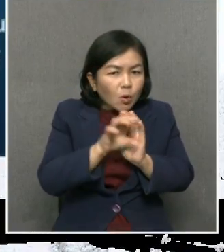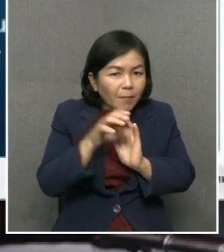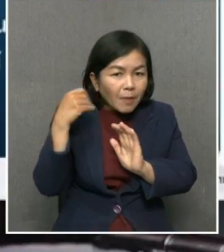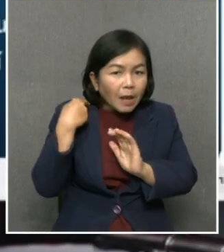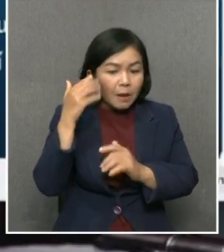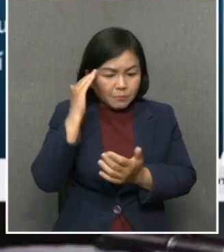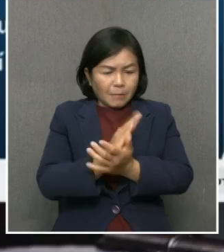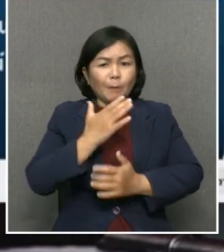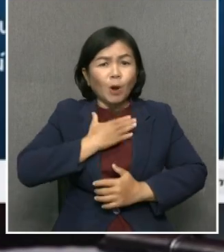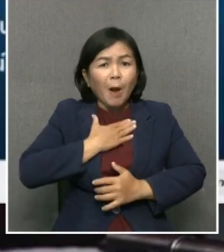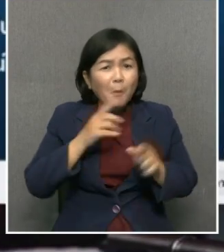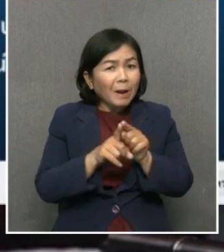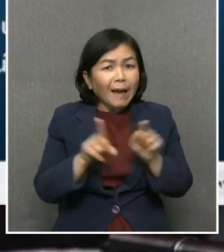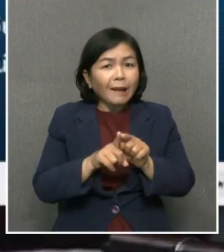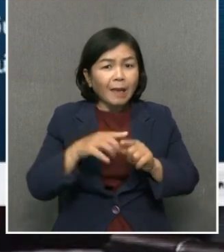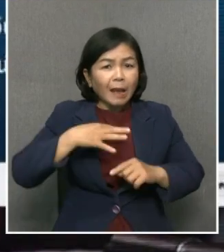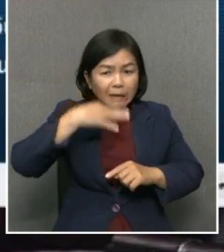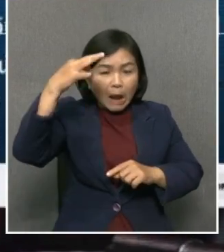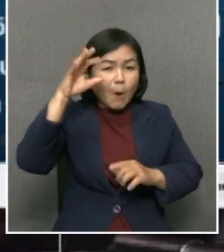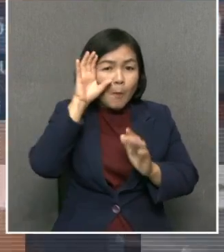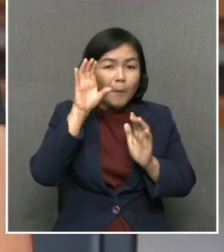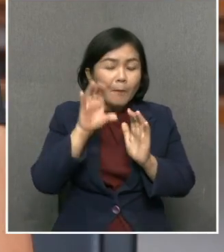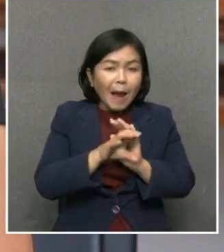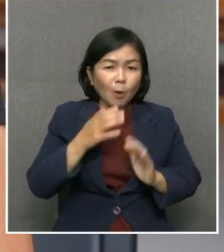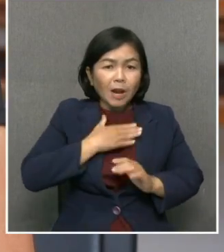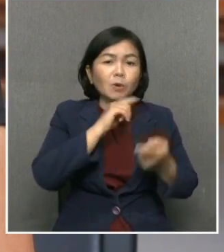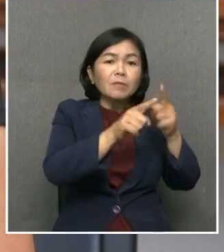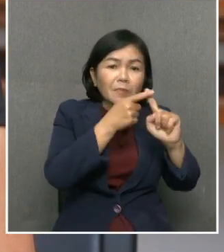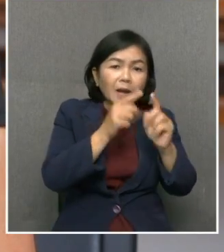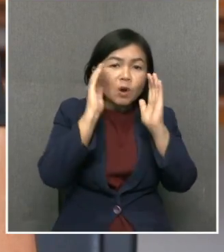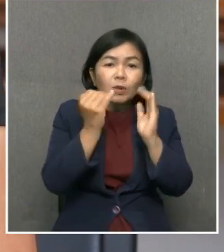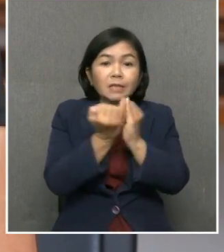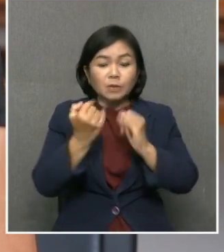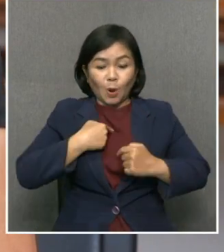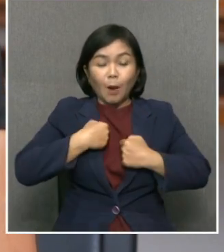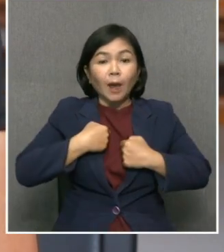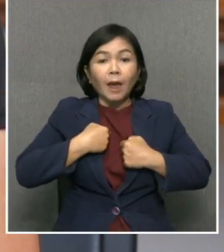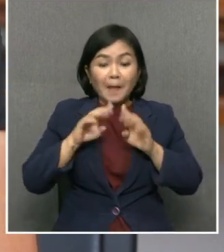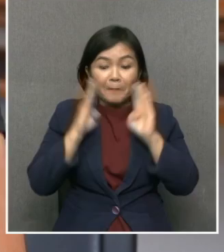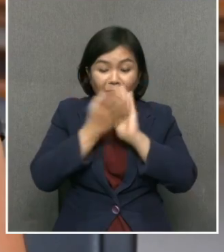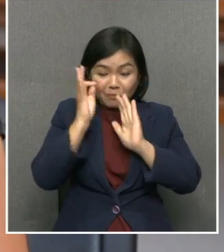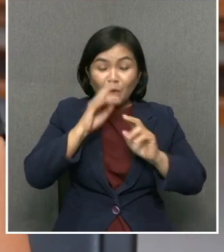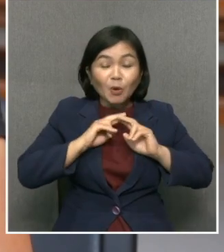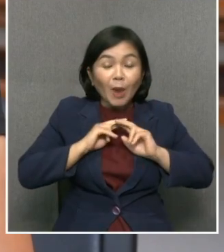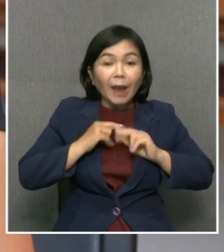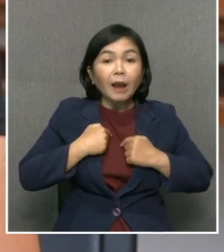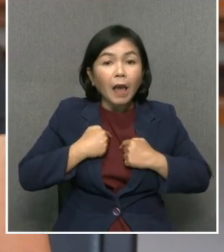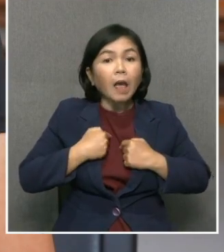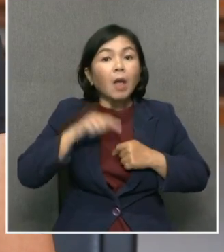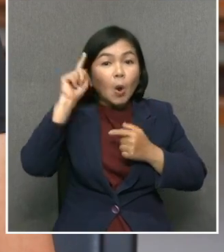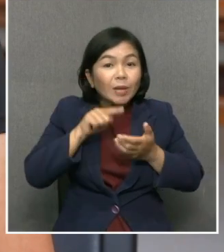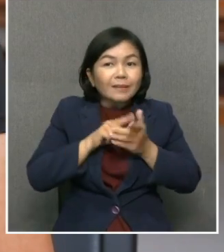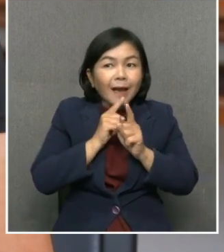ขึ้นเป็นโฆษณาภาพผมเองใช่ครับมีหลายๆมีเพื่อนหลายๆคนหรือคนรู้จักก็คิดว่าผมเนี่ยเปิดเพจนี้ขึ้นมาก็เลยกดติด